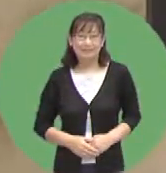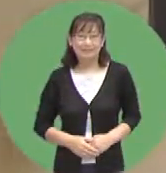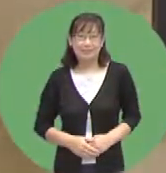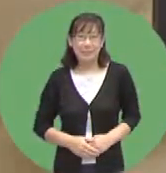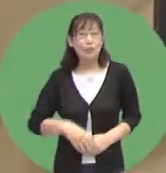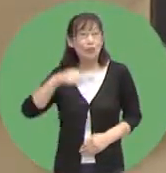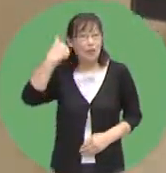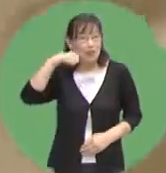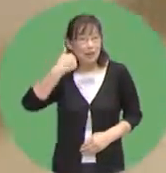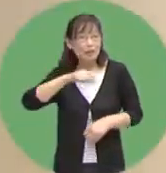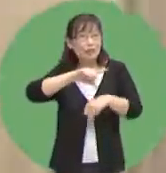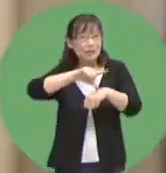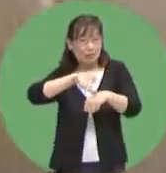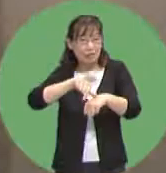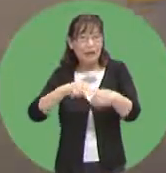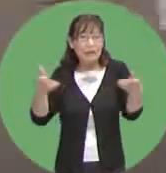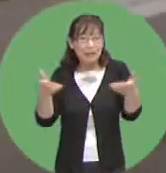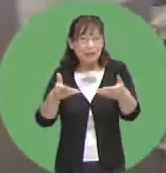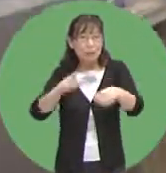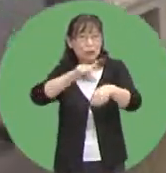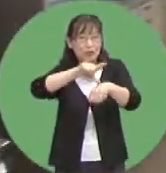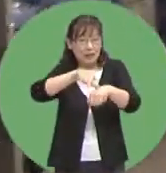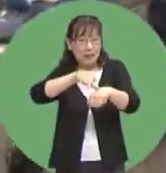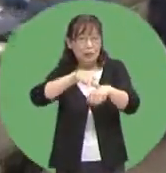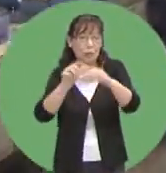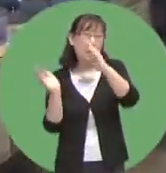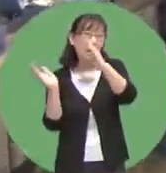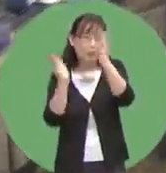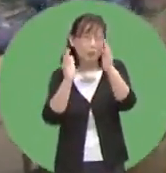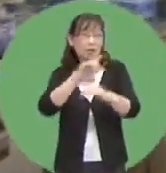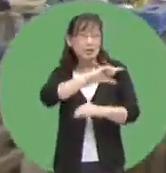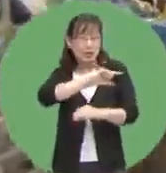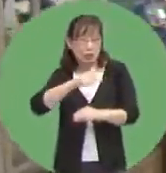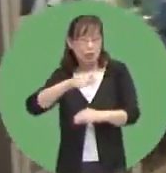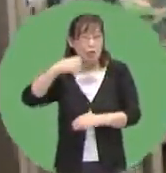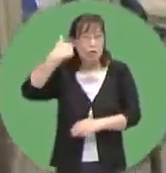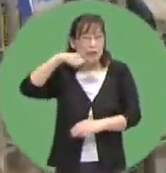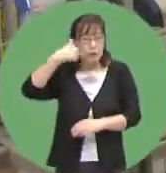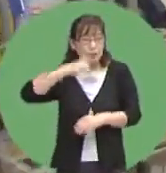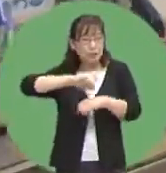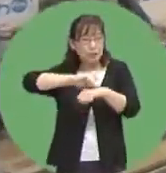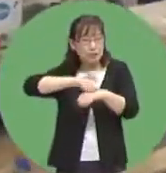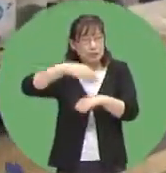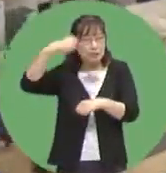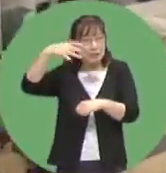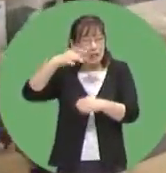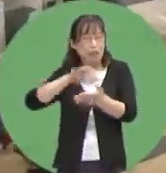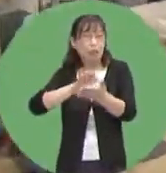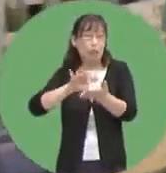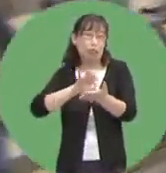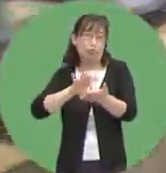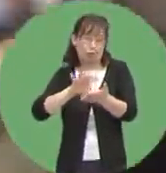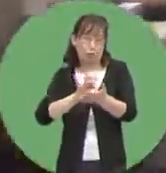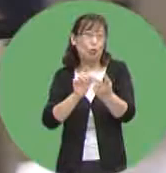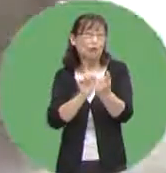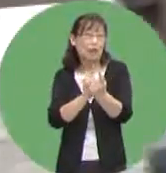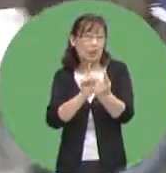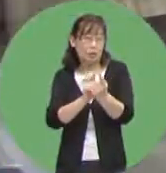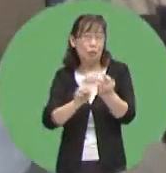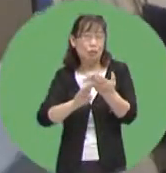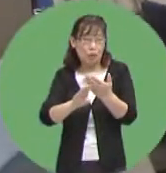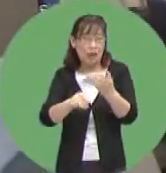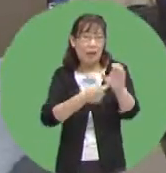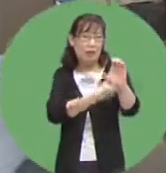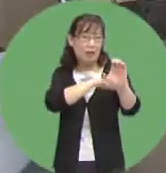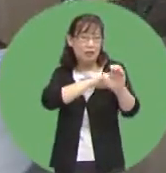この泡夏時間は勤務時間の前倒しなどで、夏場の厳しい電力需給への対応はもとより、省エネの推